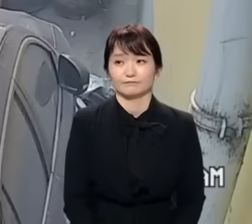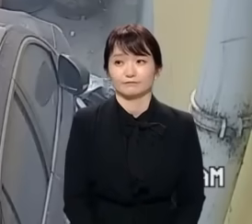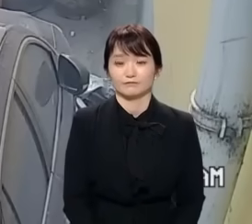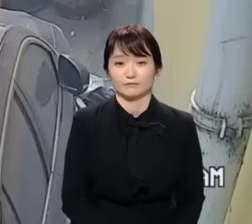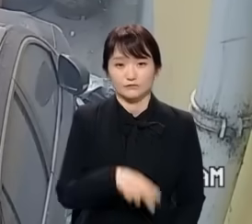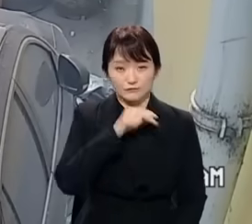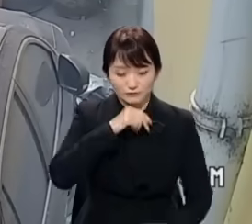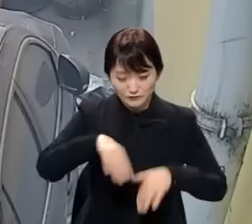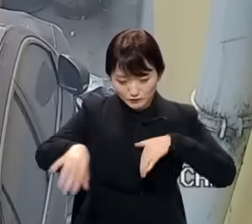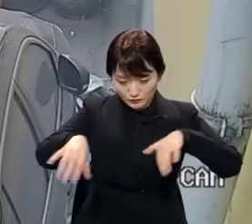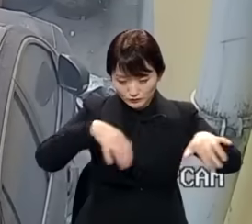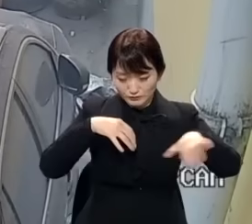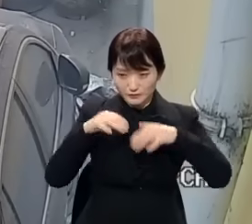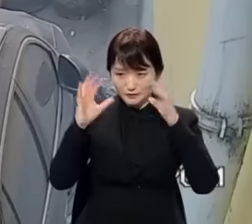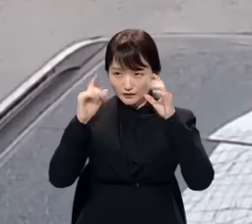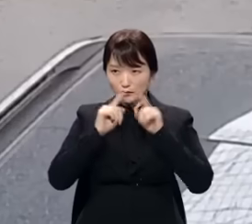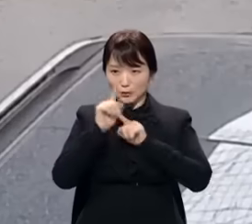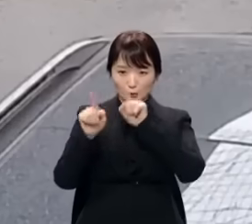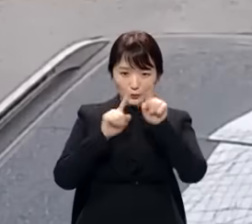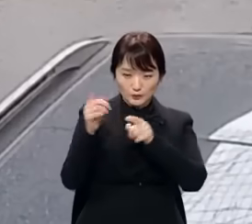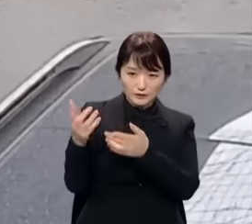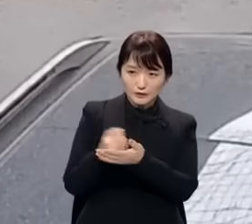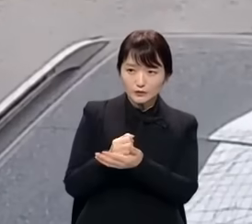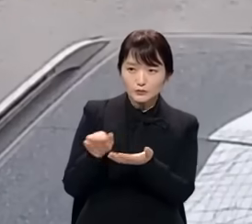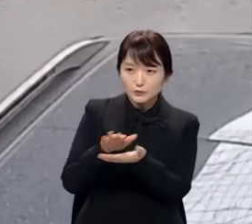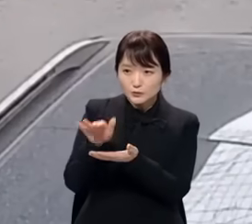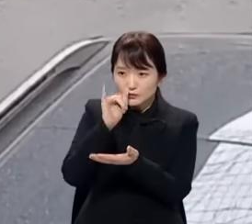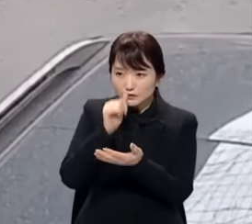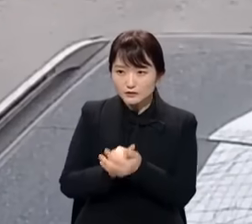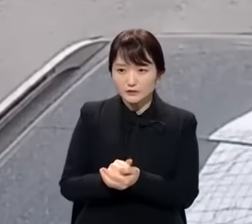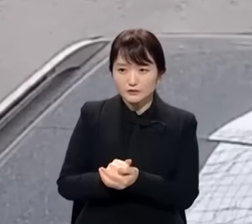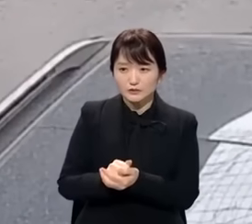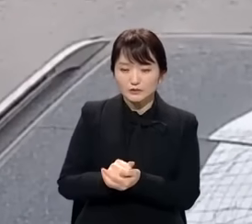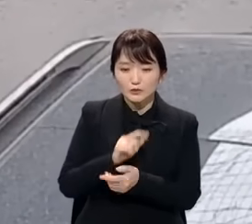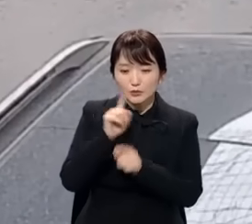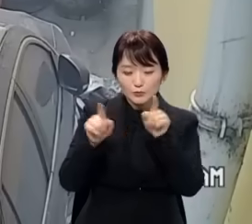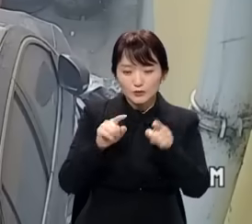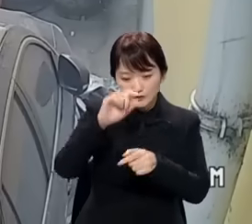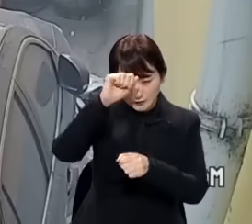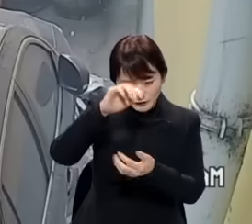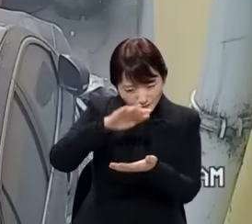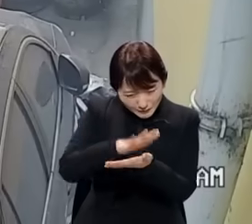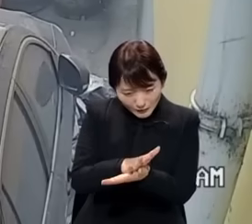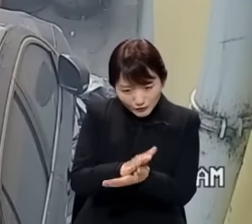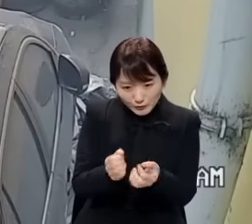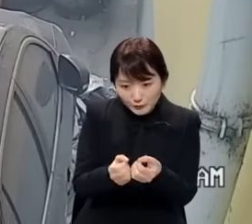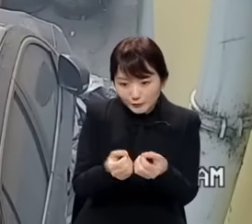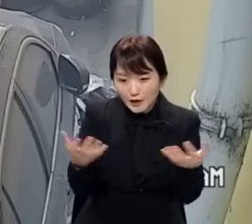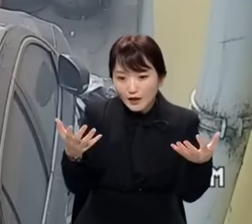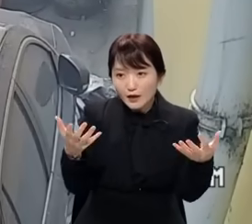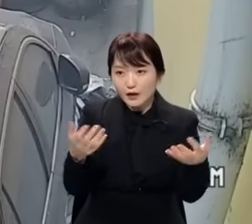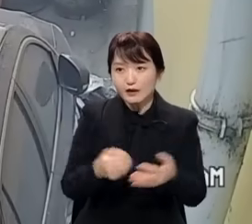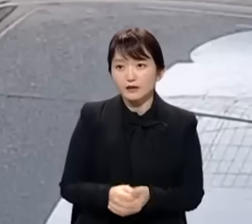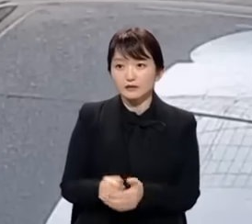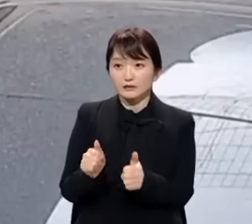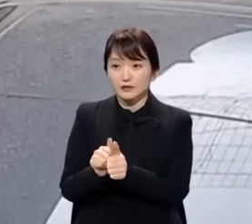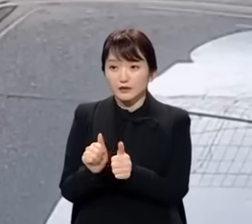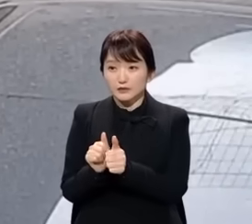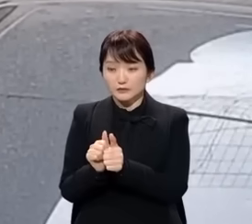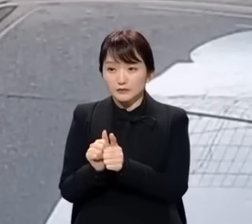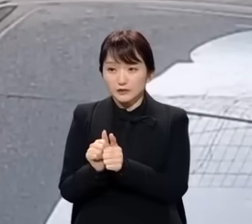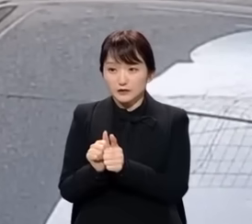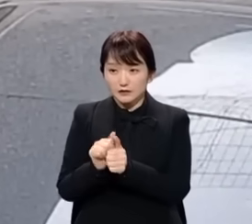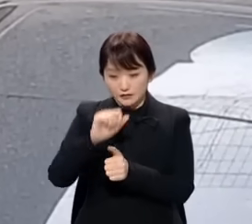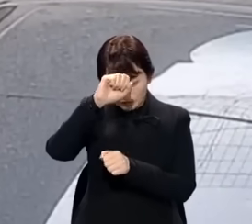아이들이 골목에서 폭죽을 가지고 놀고 있습니다. 이게 밟으면 톡 터지는 폭죽인데요. 남자아이가 열심히 밟자 빙글빙글